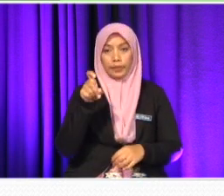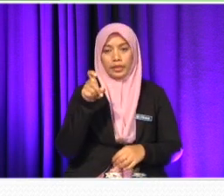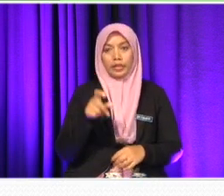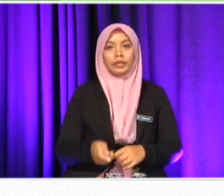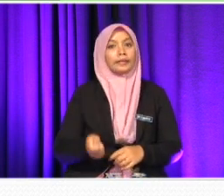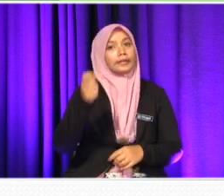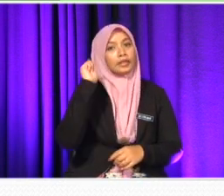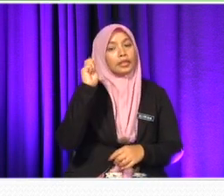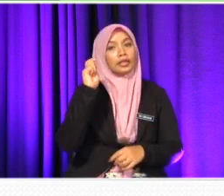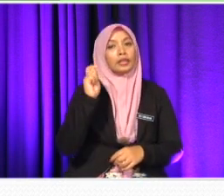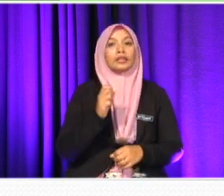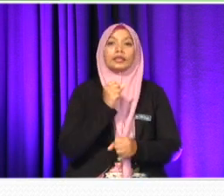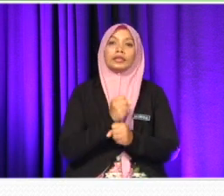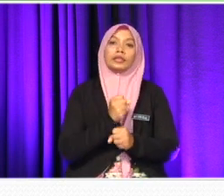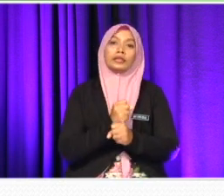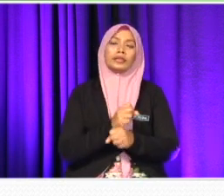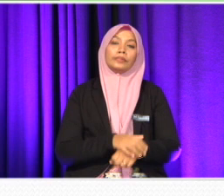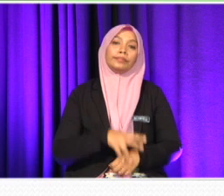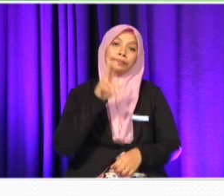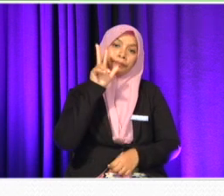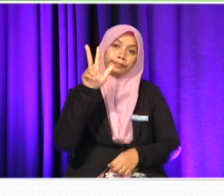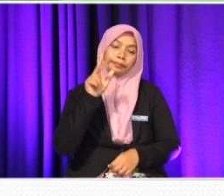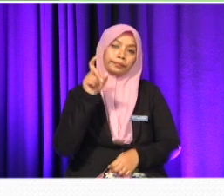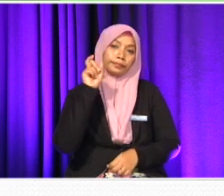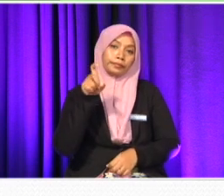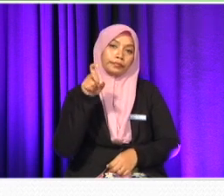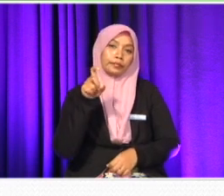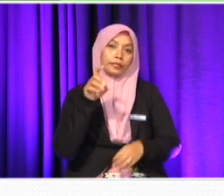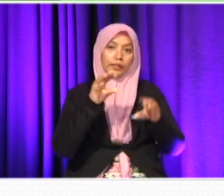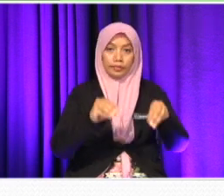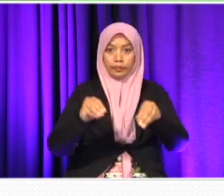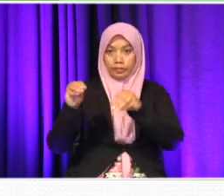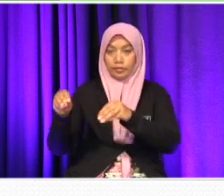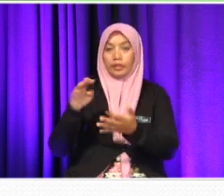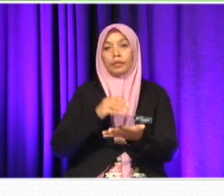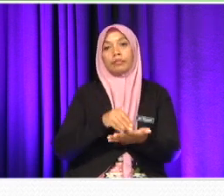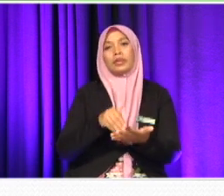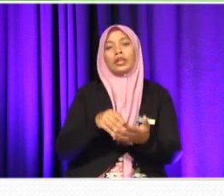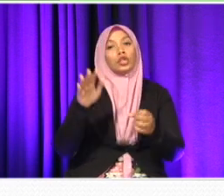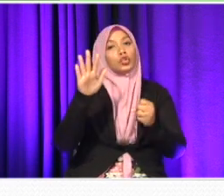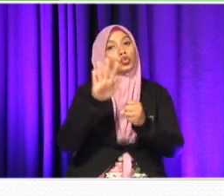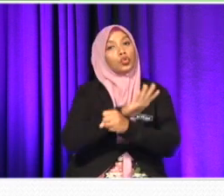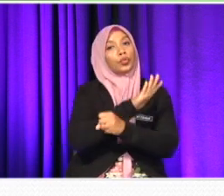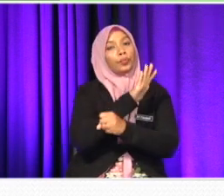yang sesuai dengan keperluan ketiga memastikan tagihan bilangan pekerja yang mencukupi dalam semua bidang kebakaran